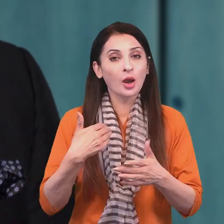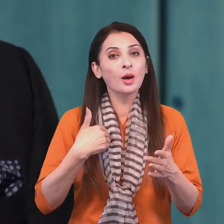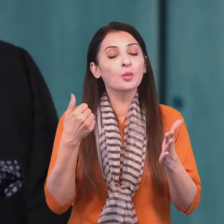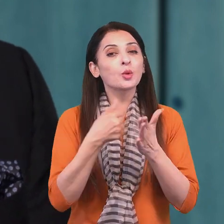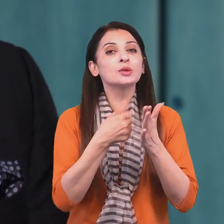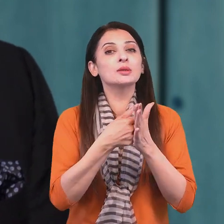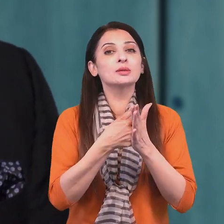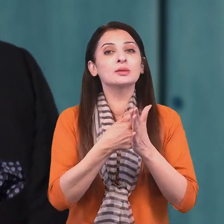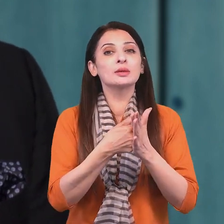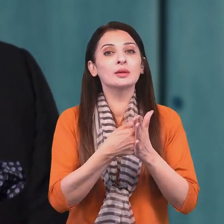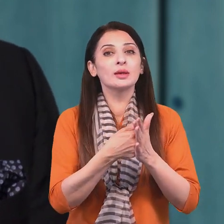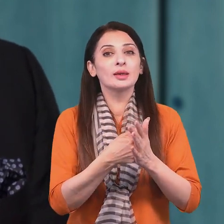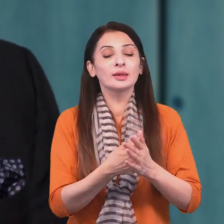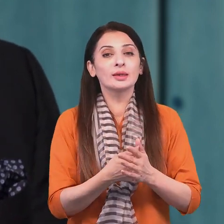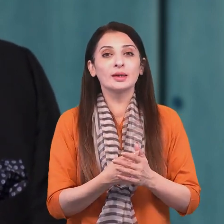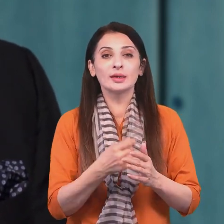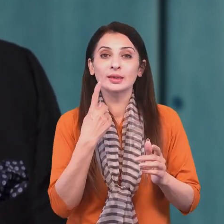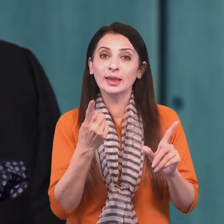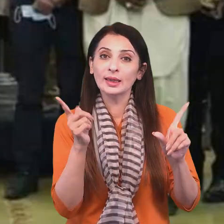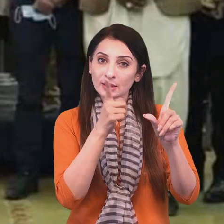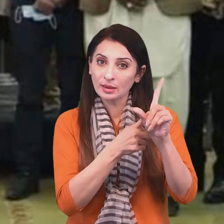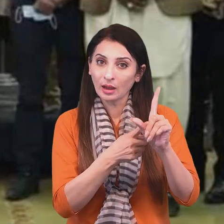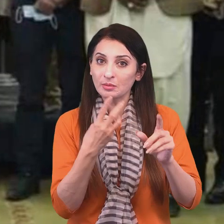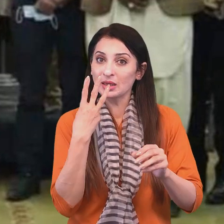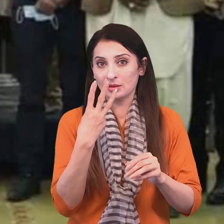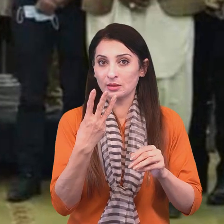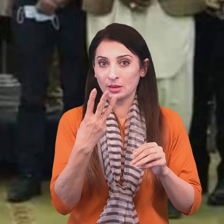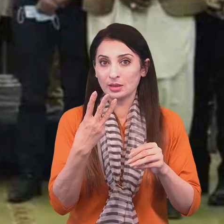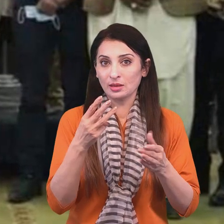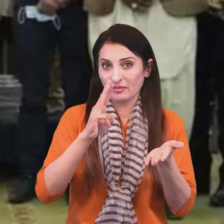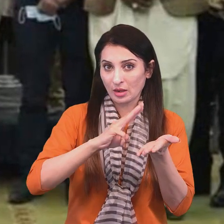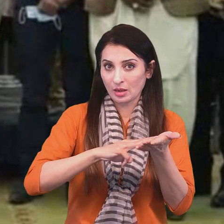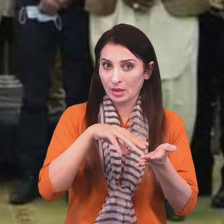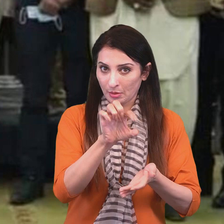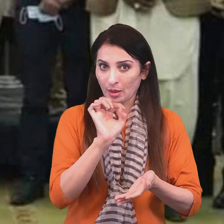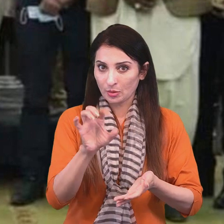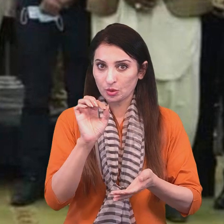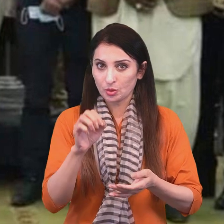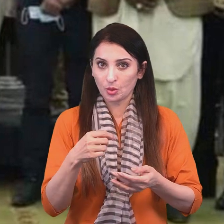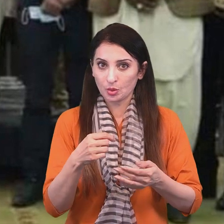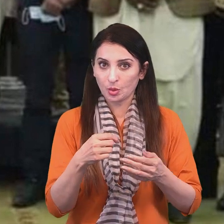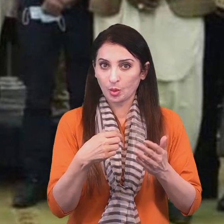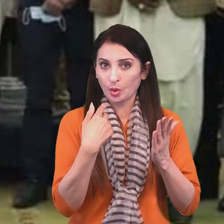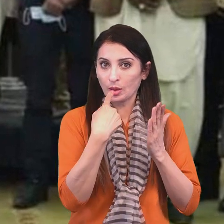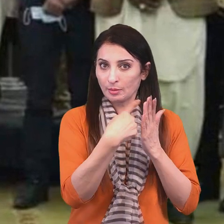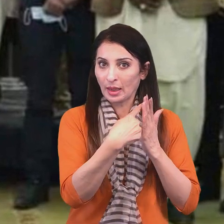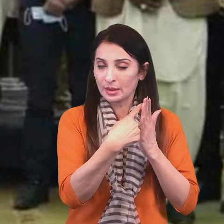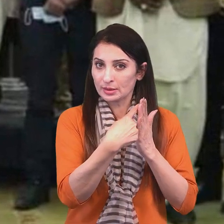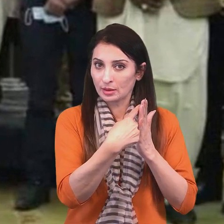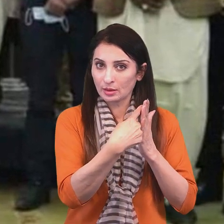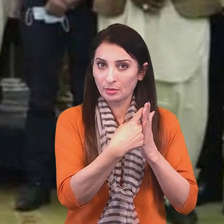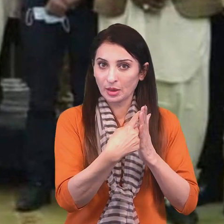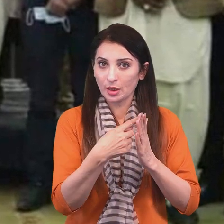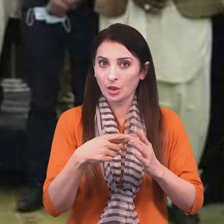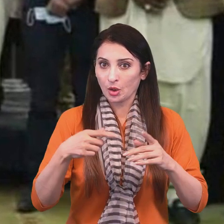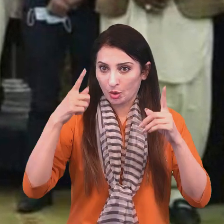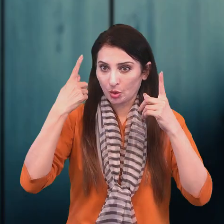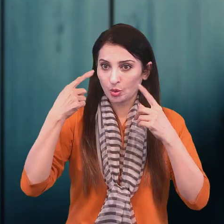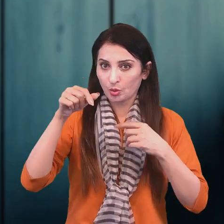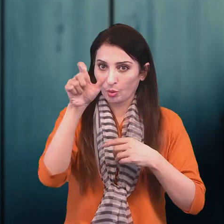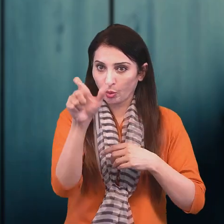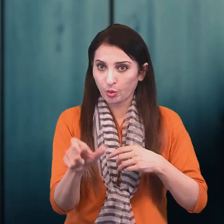हमारी कोशिश होती है, जब ये साल में 3 दफ़ा हमारी मेंबरशिप का आगाज़ हो, तो पहली सतह पे जो नौजवान समझता